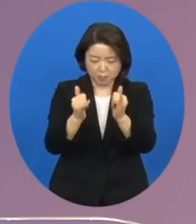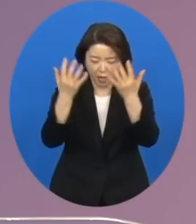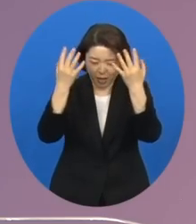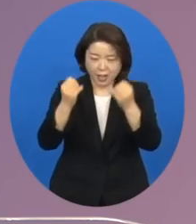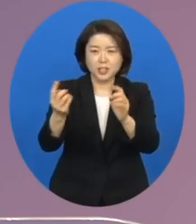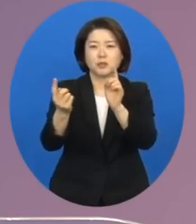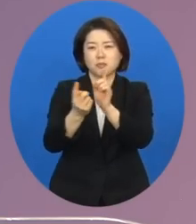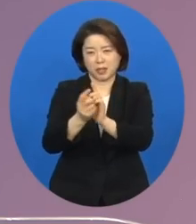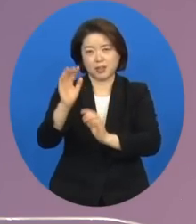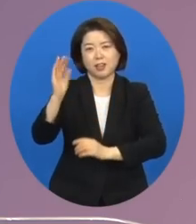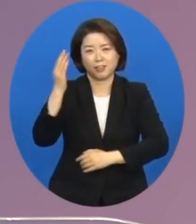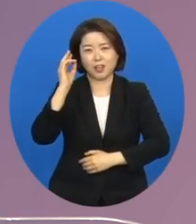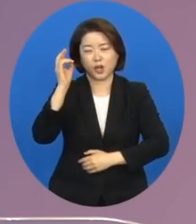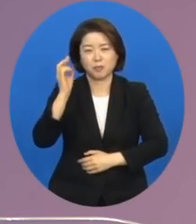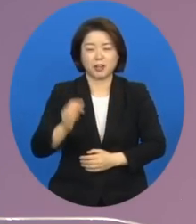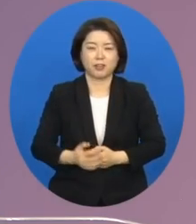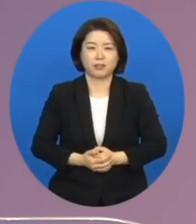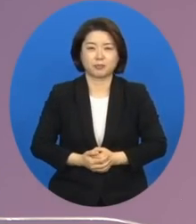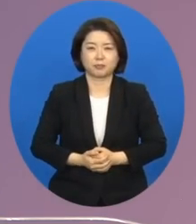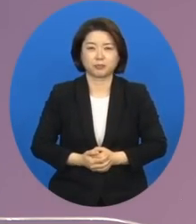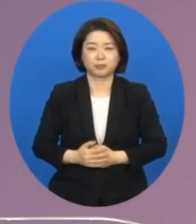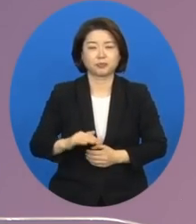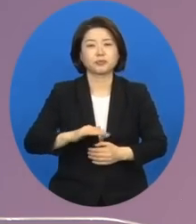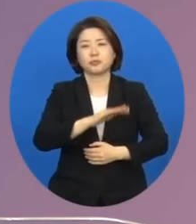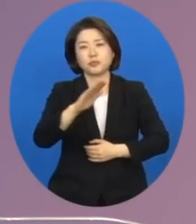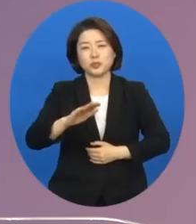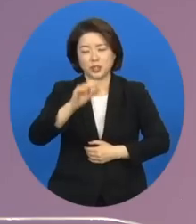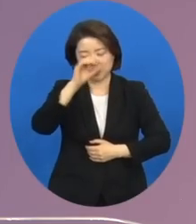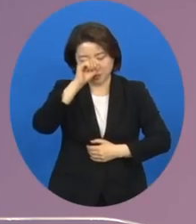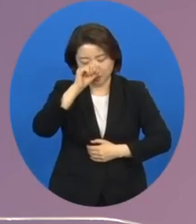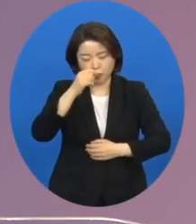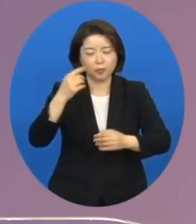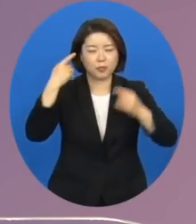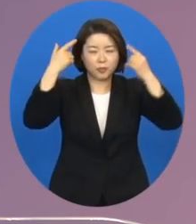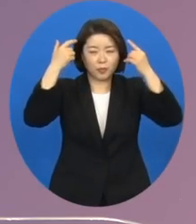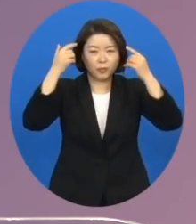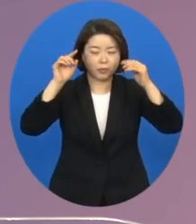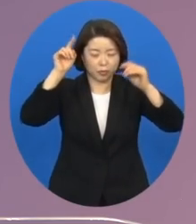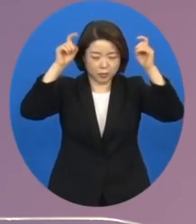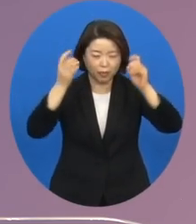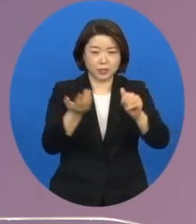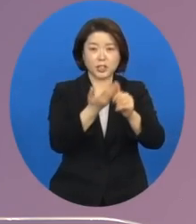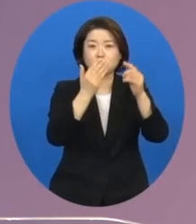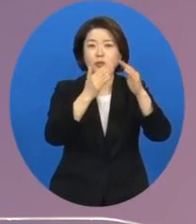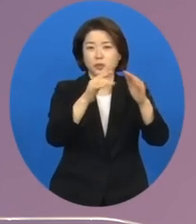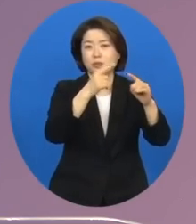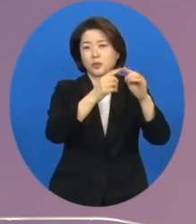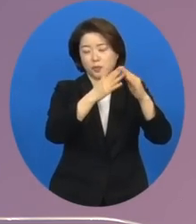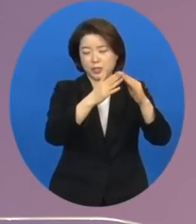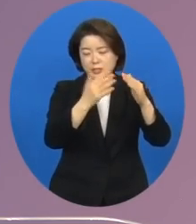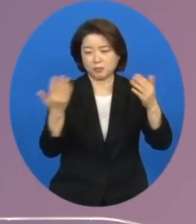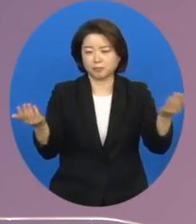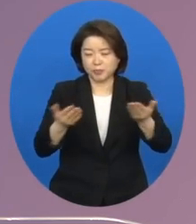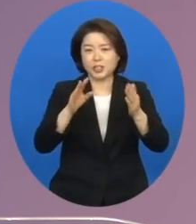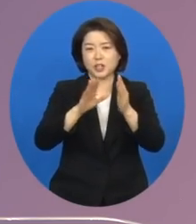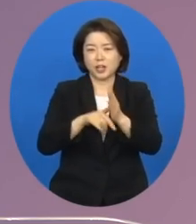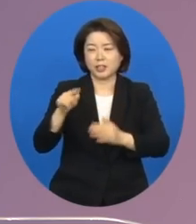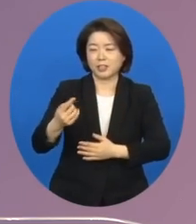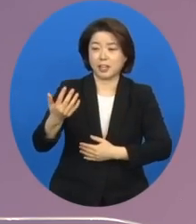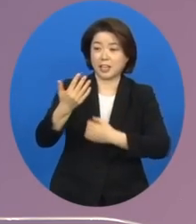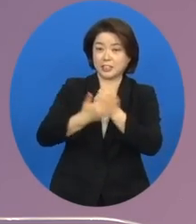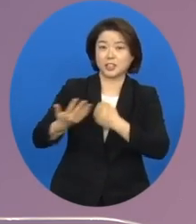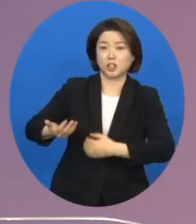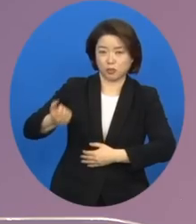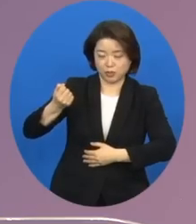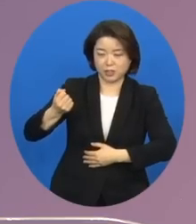저는 사랑하는 선한목자교회에서 사역을 해오면서 이런 은혜들을 누리면서 한